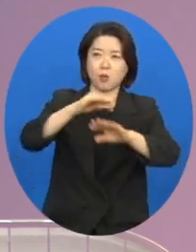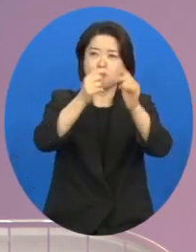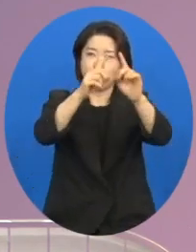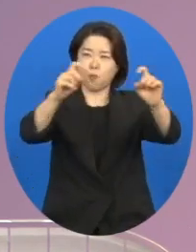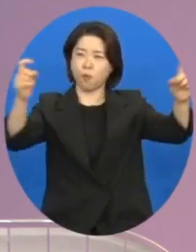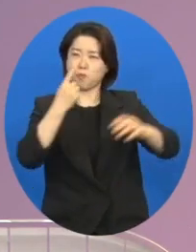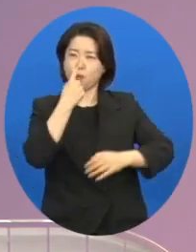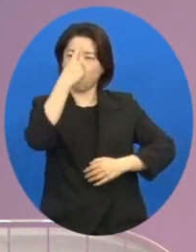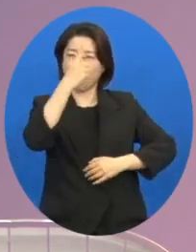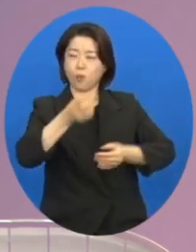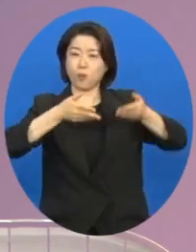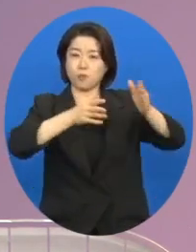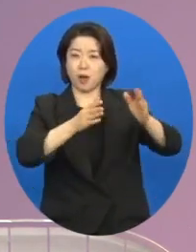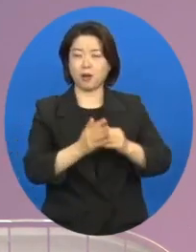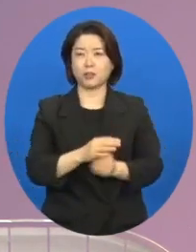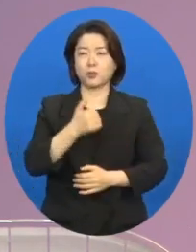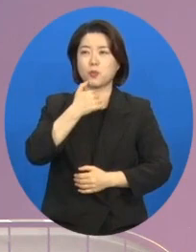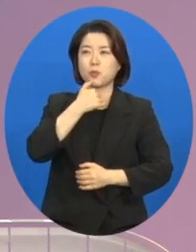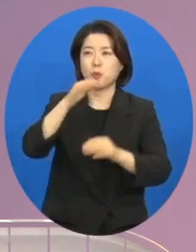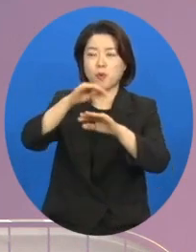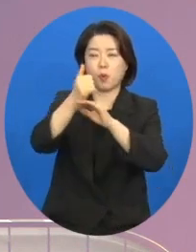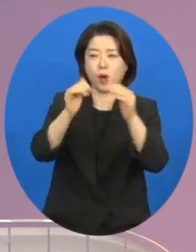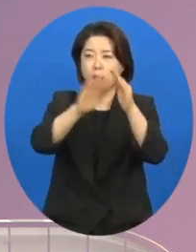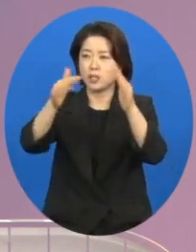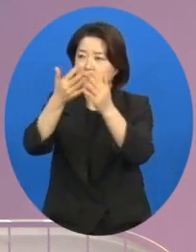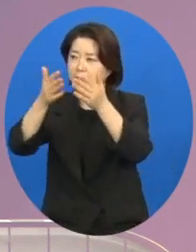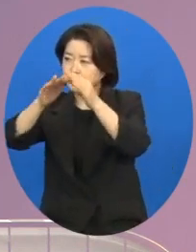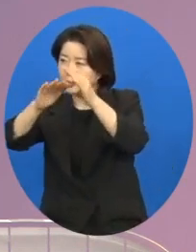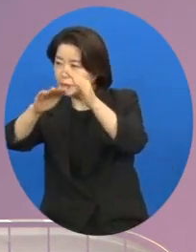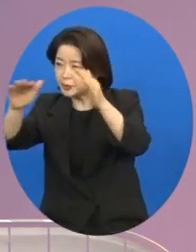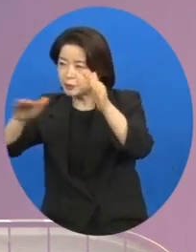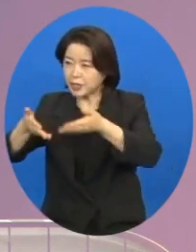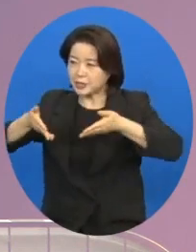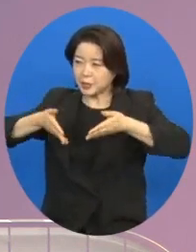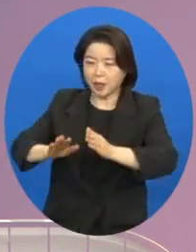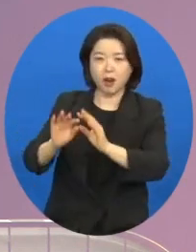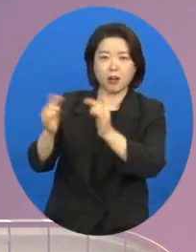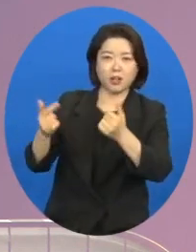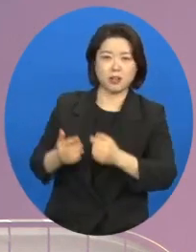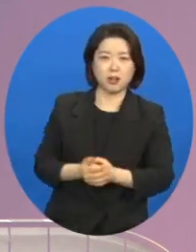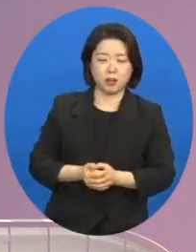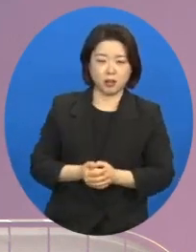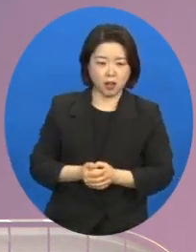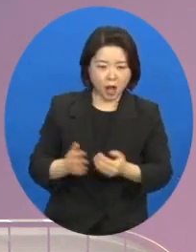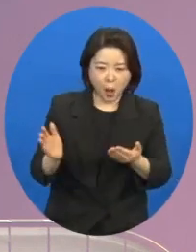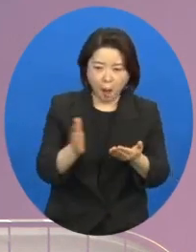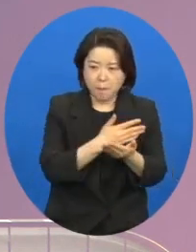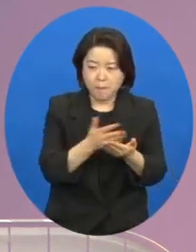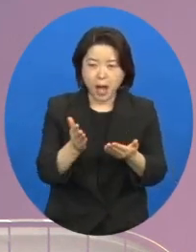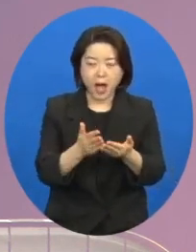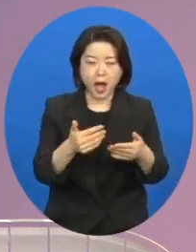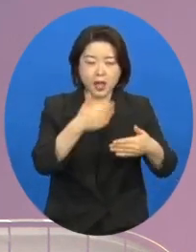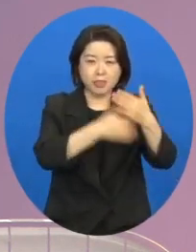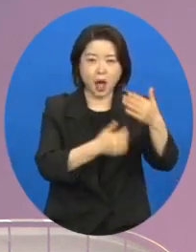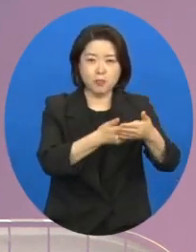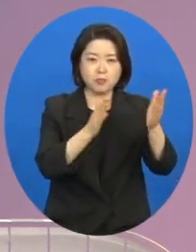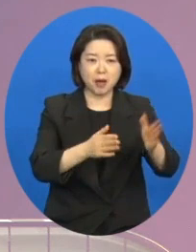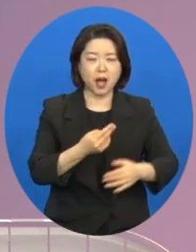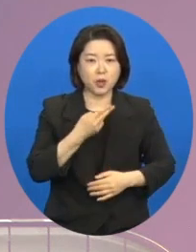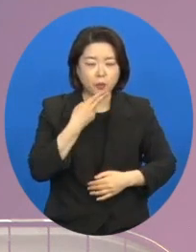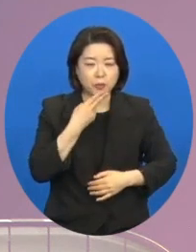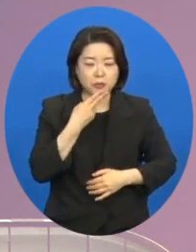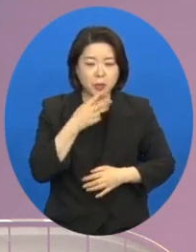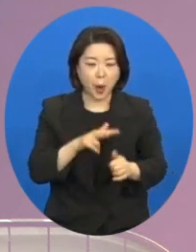태어나는 것이 아니라 로마 황제 집안에서 나오는 것도 아니라 빈 방이 없어서 구유에 나는